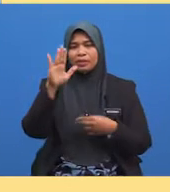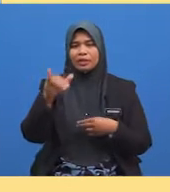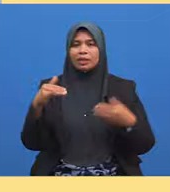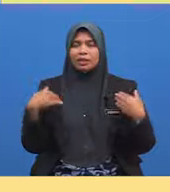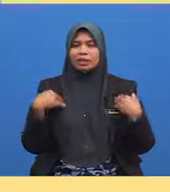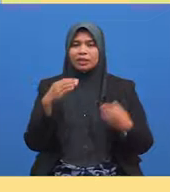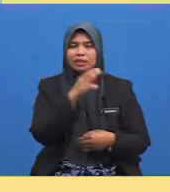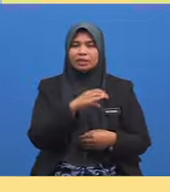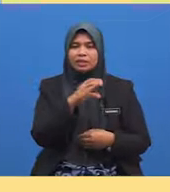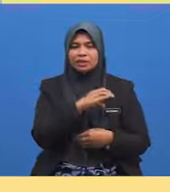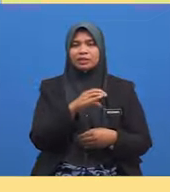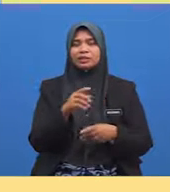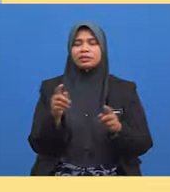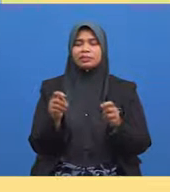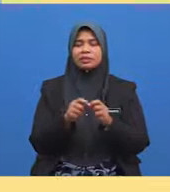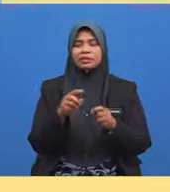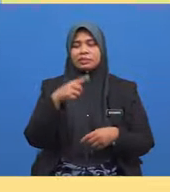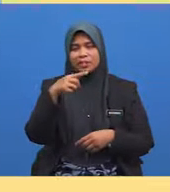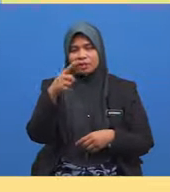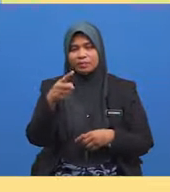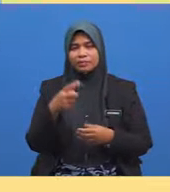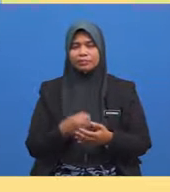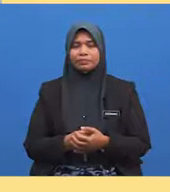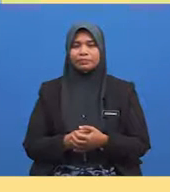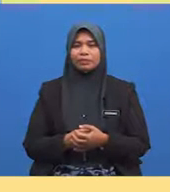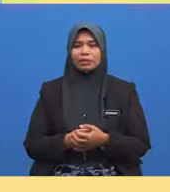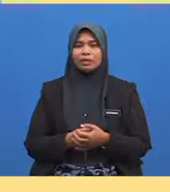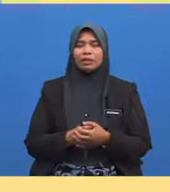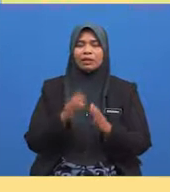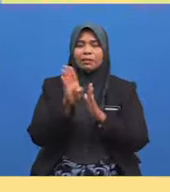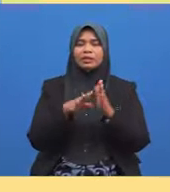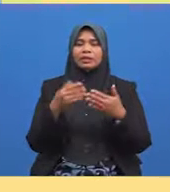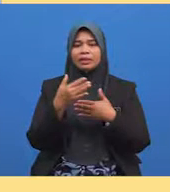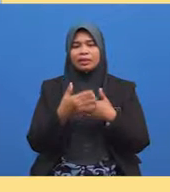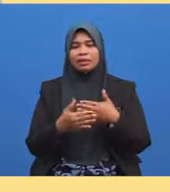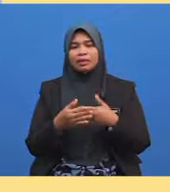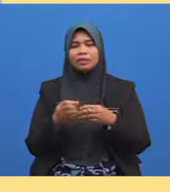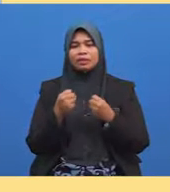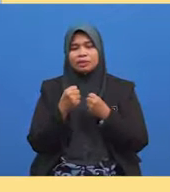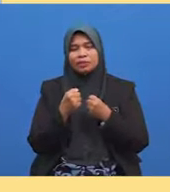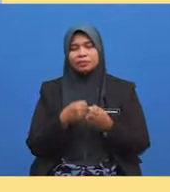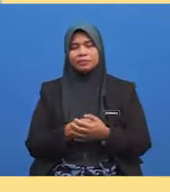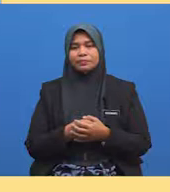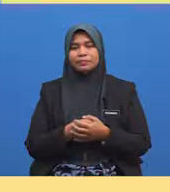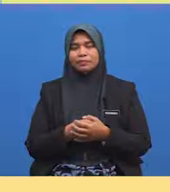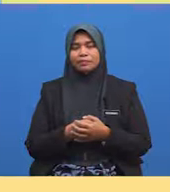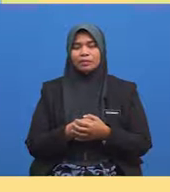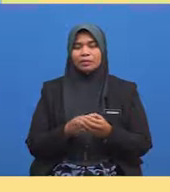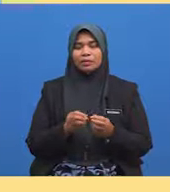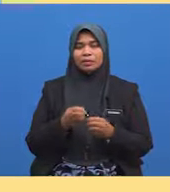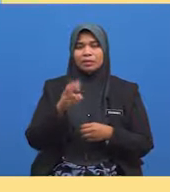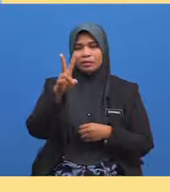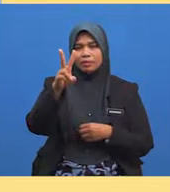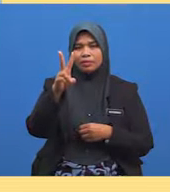Amfibia ialah haiwan yang mempunyai ciri-ciri sepenuhnya yang berikut. Pertama, berdarah sejuk atau